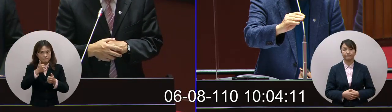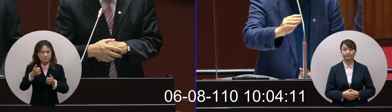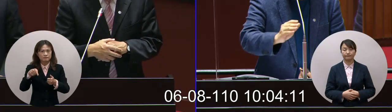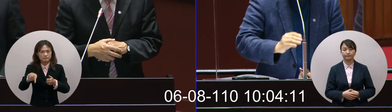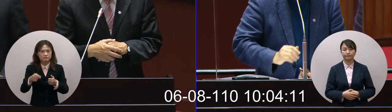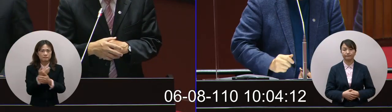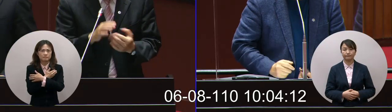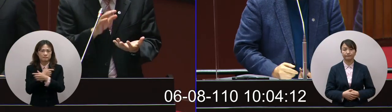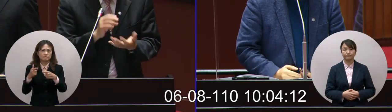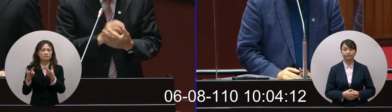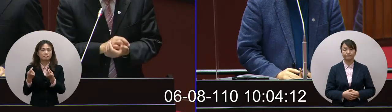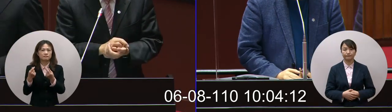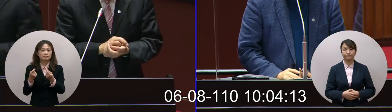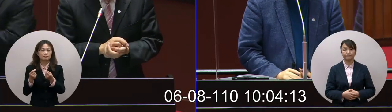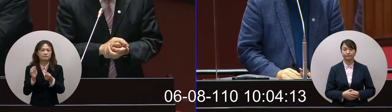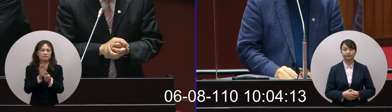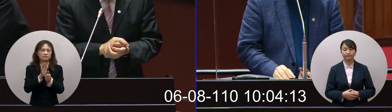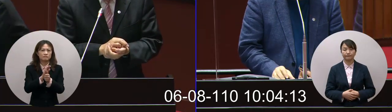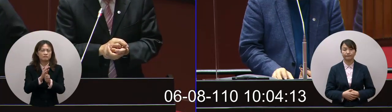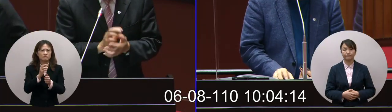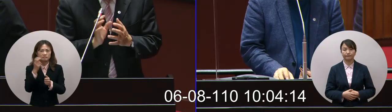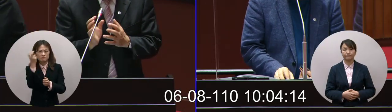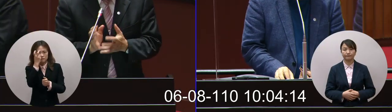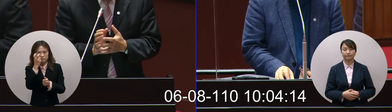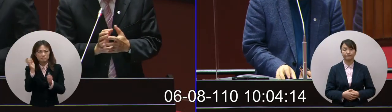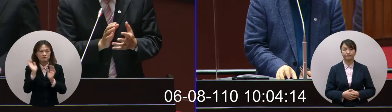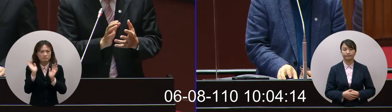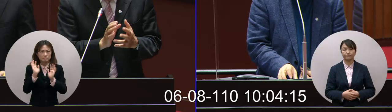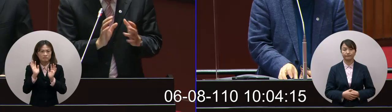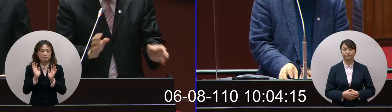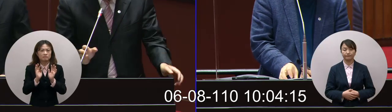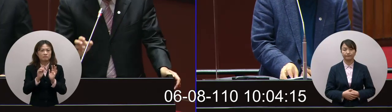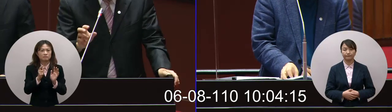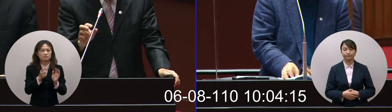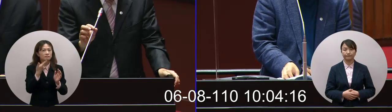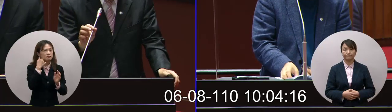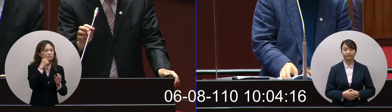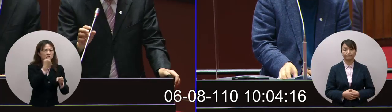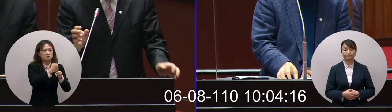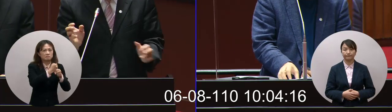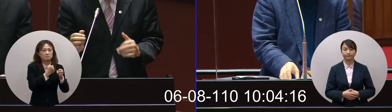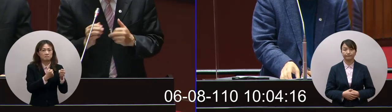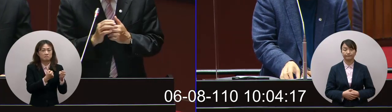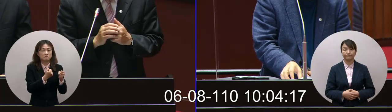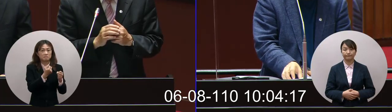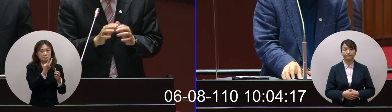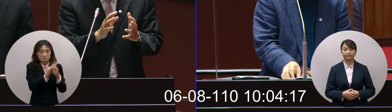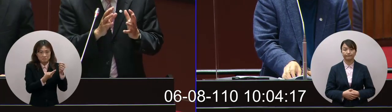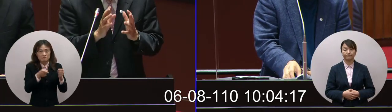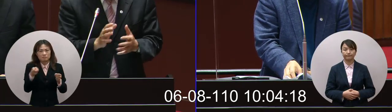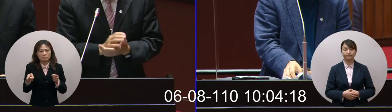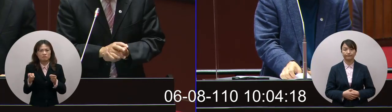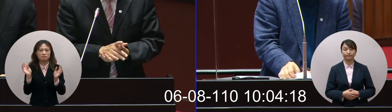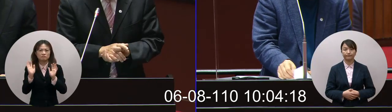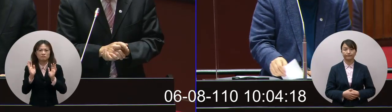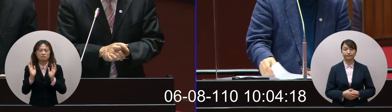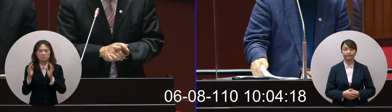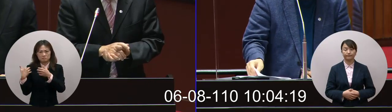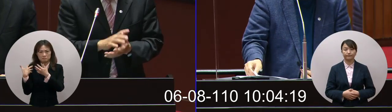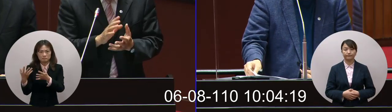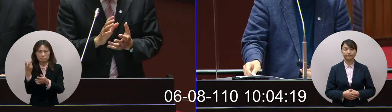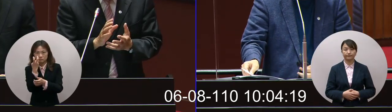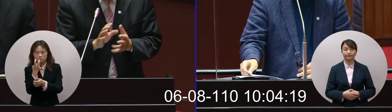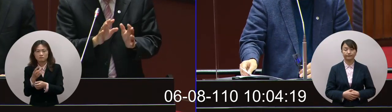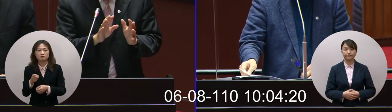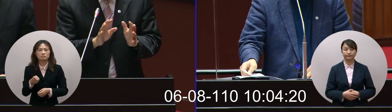寡咱双薪家庭遐个小孩没有办法照顾的吼，这个要特别感谢。那刚才院长也特别提醒，其实院长在几